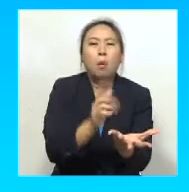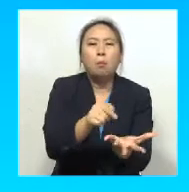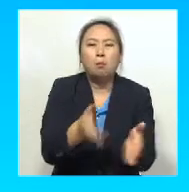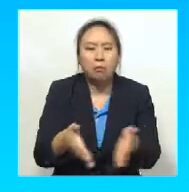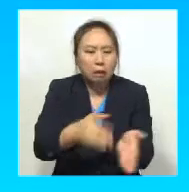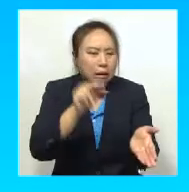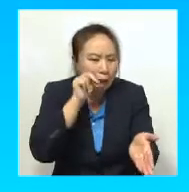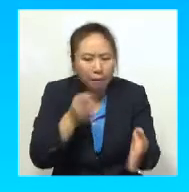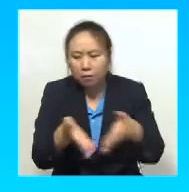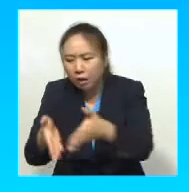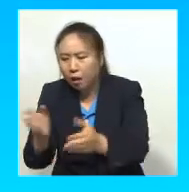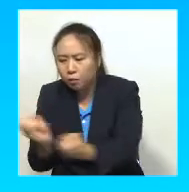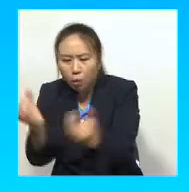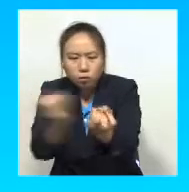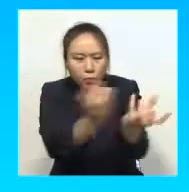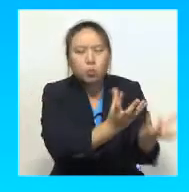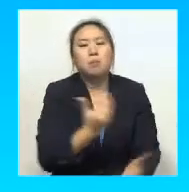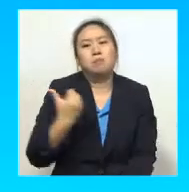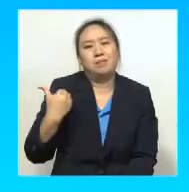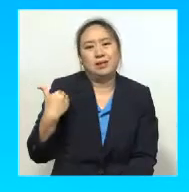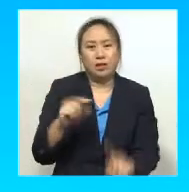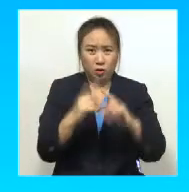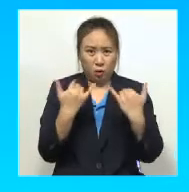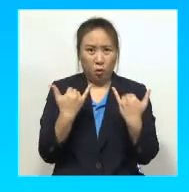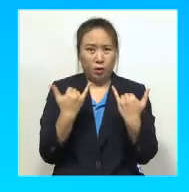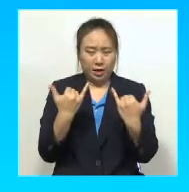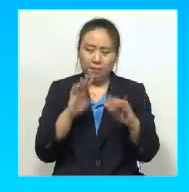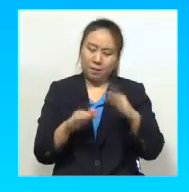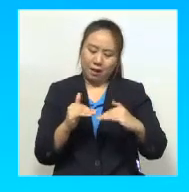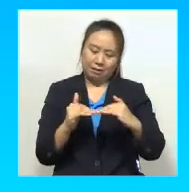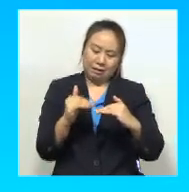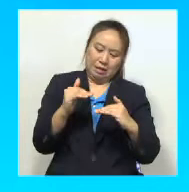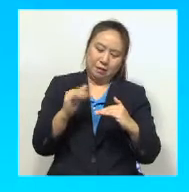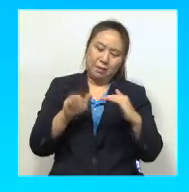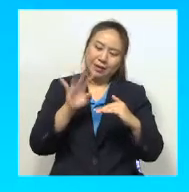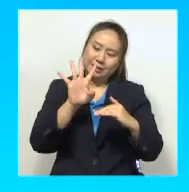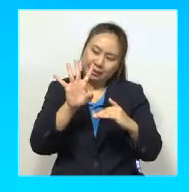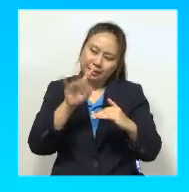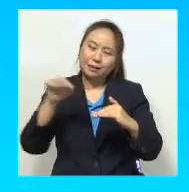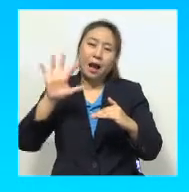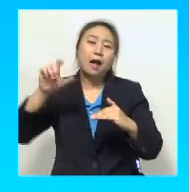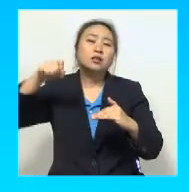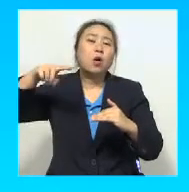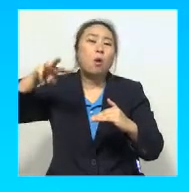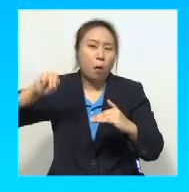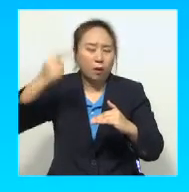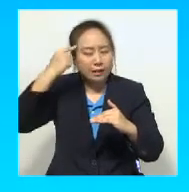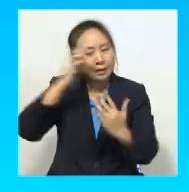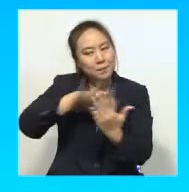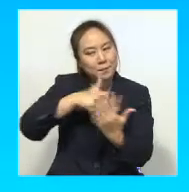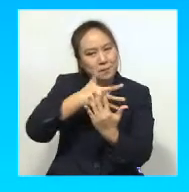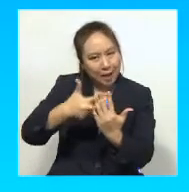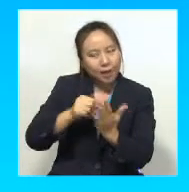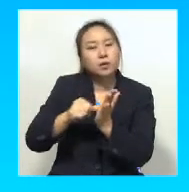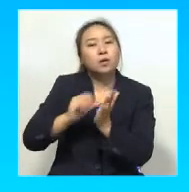ลงสู่แม่น้ำโขงแต่ณขณะนี้นะครับอยู่ประมาณสัก 4-5 เซนแล้วก็ต้องปรับแผนการระบายให้มากขึ้นกว่าเดิมโจ